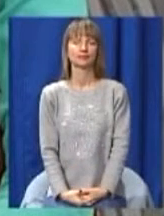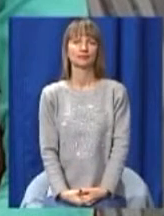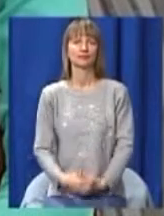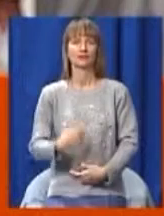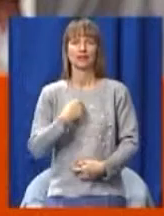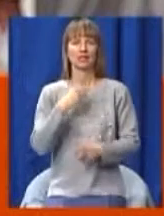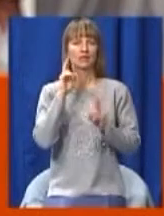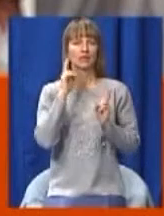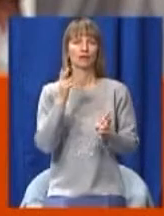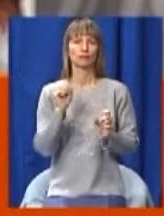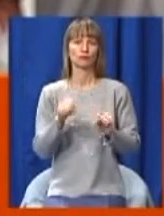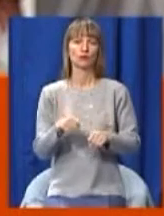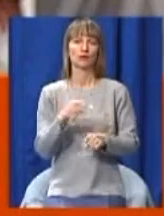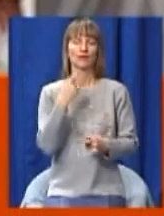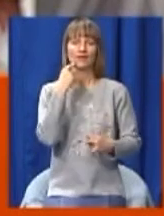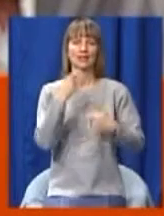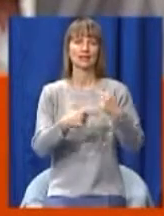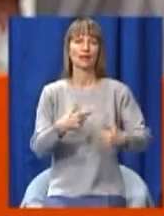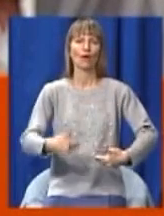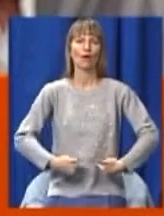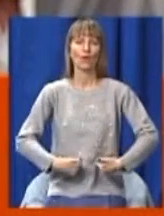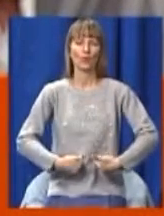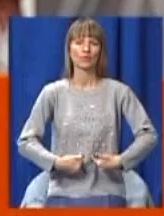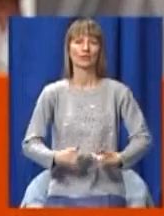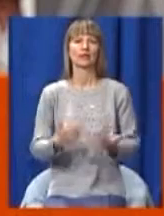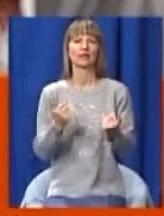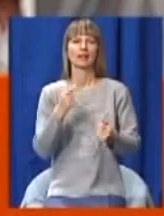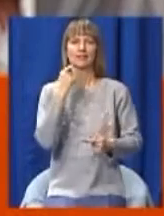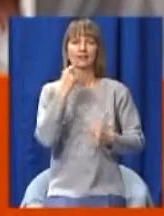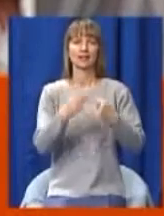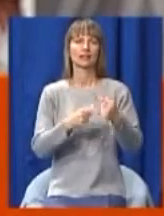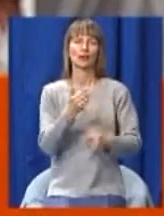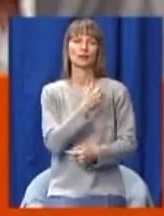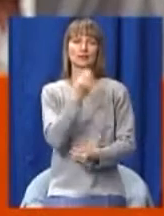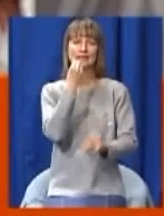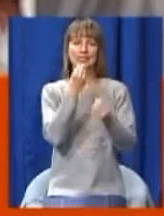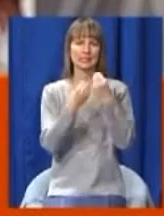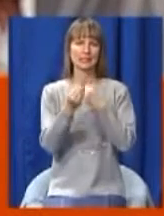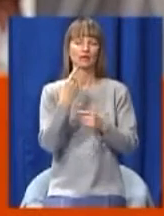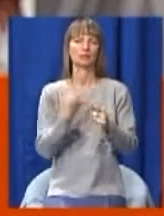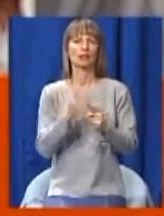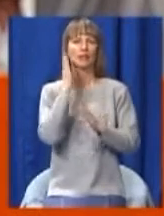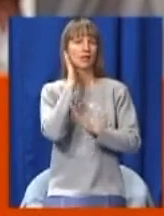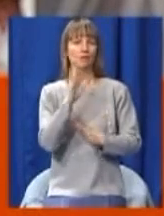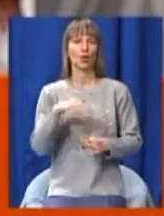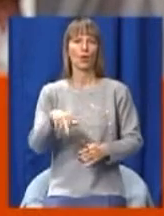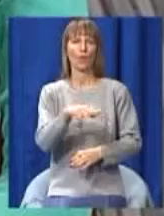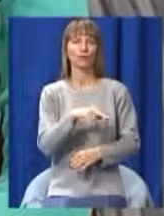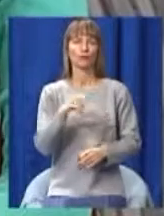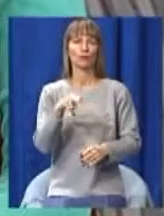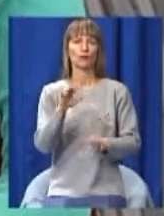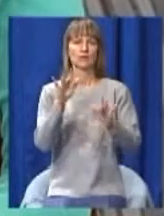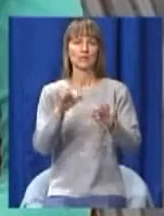Навіть не знаю. Можливо, вони постійно голодні. Так. І постійно вони хочуть їсти, і тому вони не сплять, і ходять по снігу,